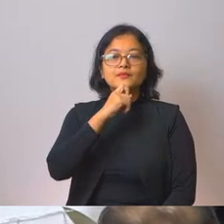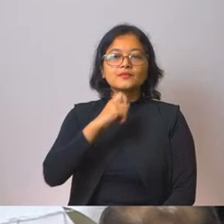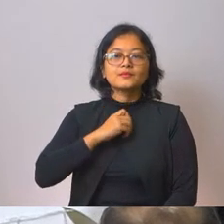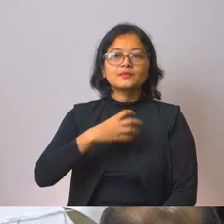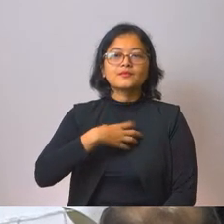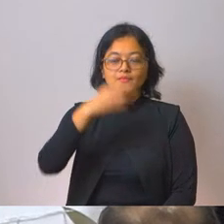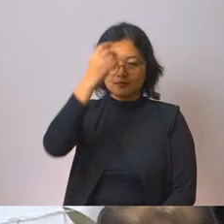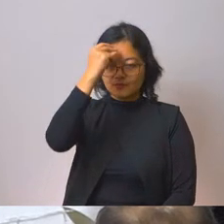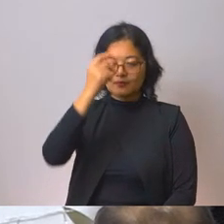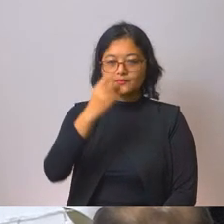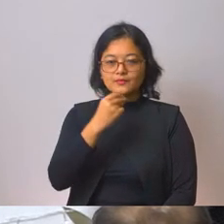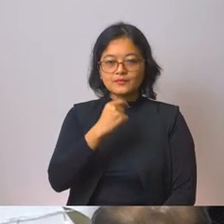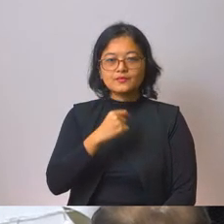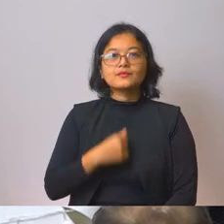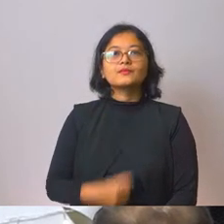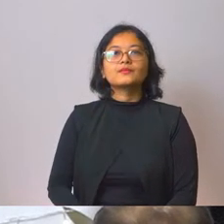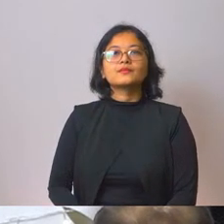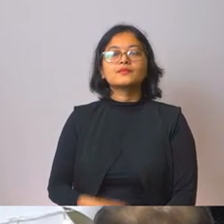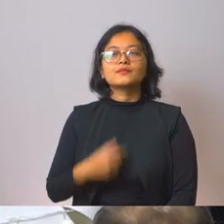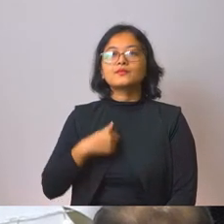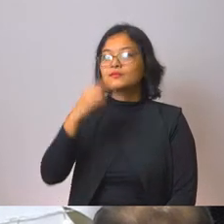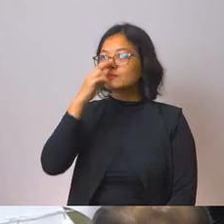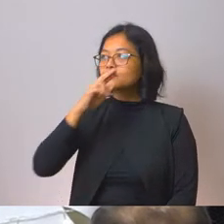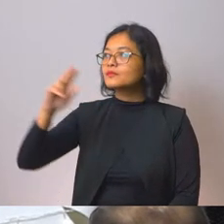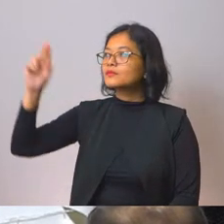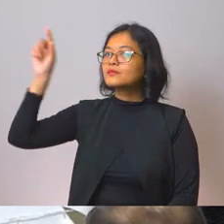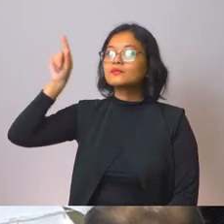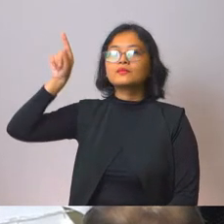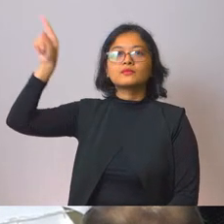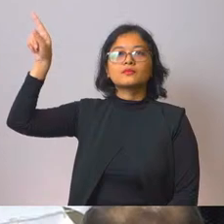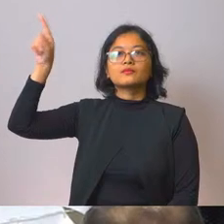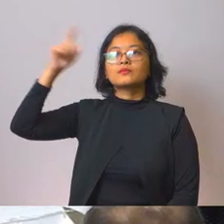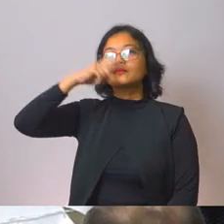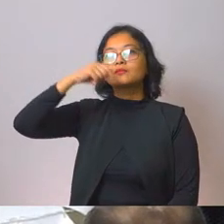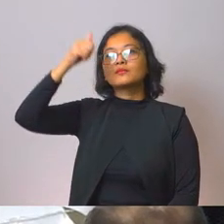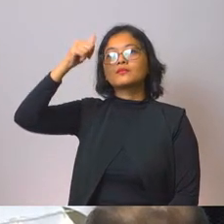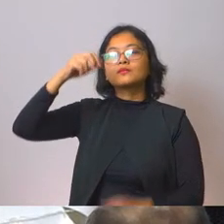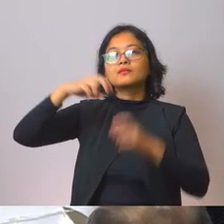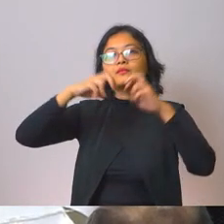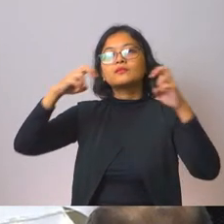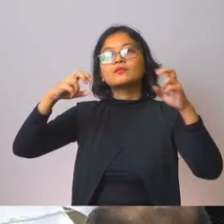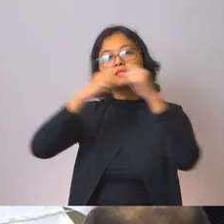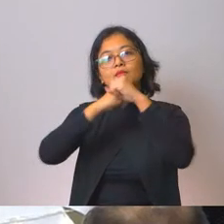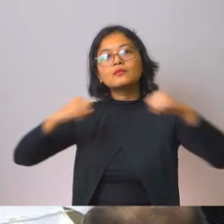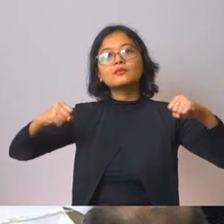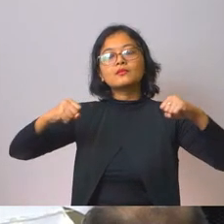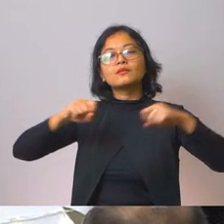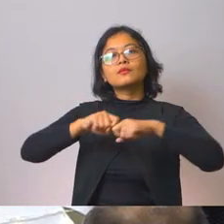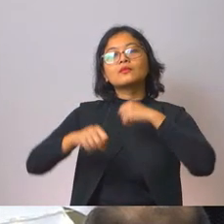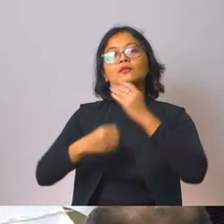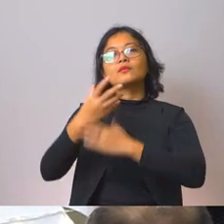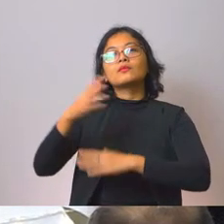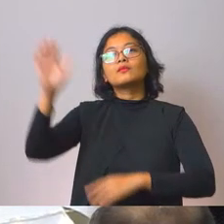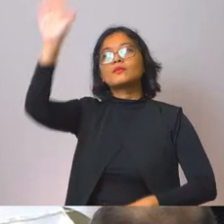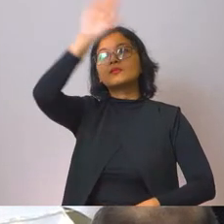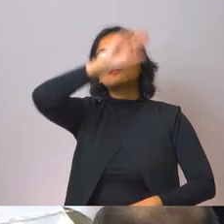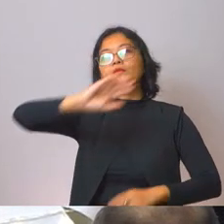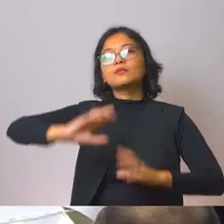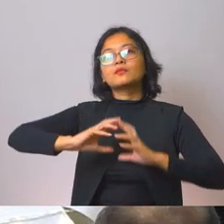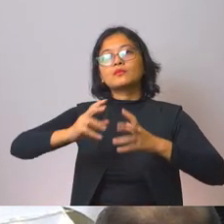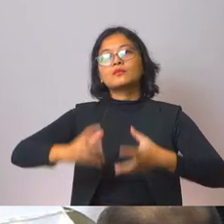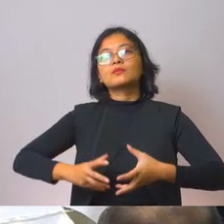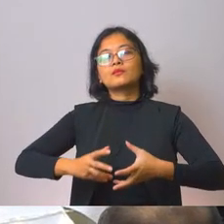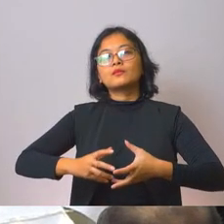rasuli. Aku percaya kepada Allah, Bapa yang Maha Kuasa, Khalik langit dan